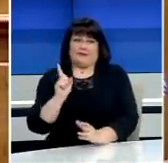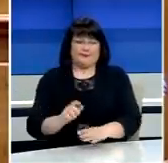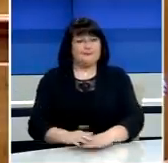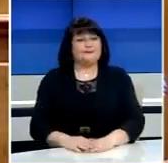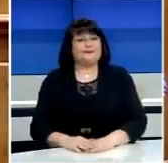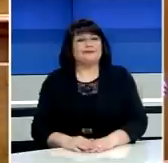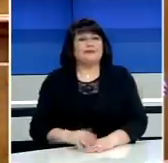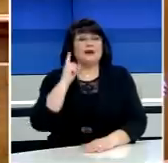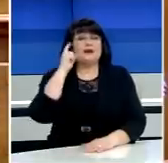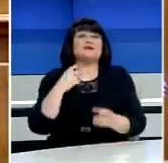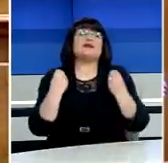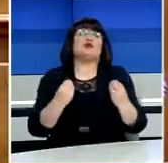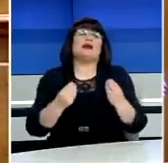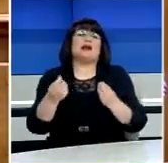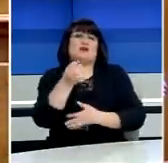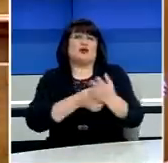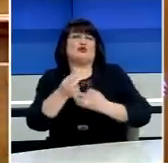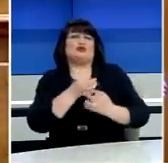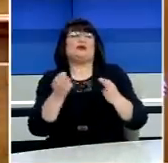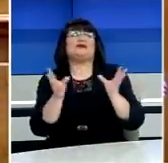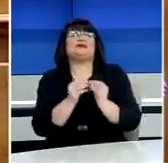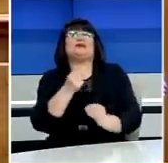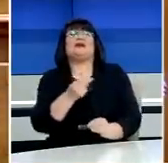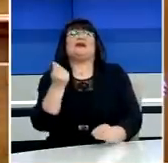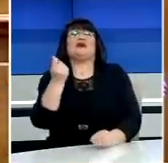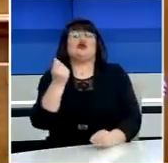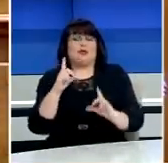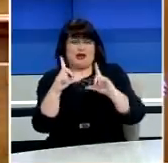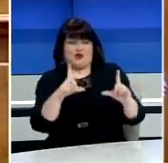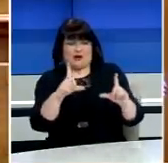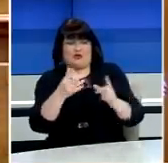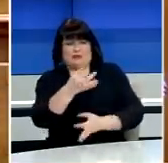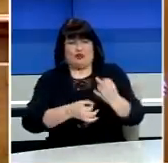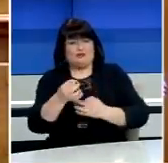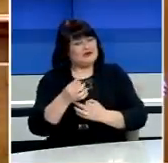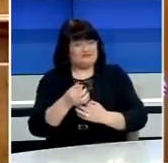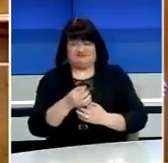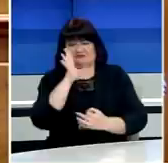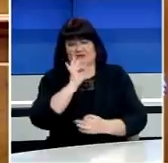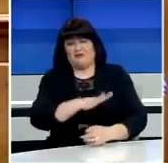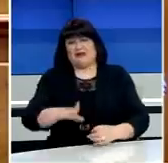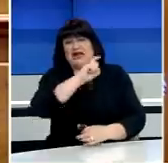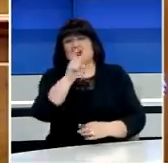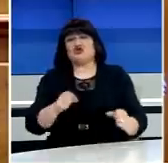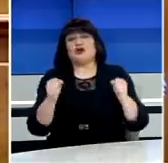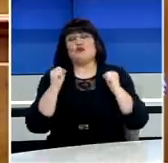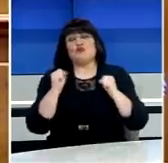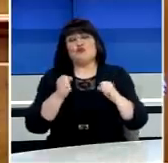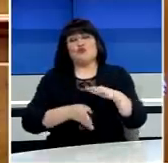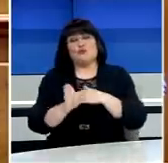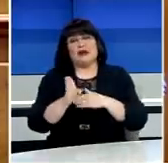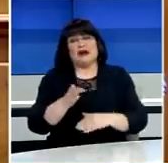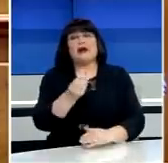περίπτωση, και το γνωρίζετε πολύ καλά αυτό, δεν αντιστοιχεί στην εικόνα που βιώνουν η